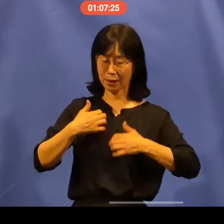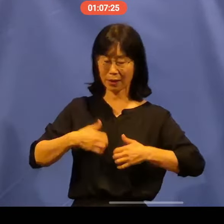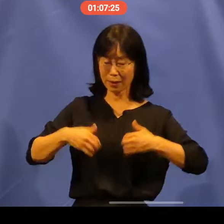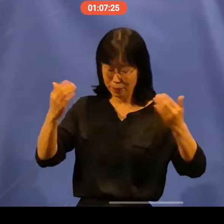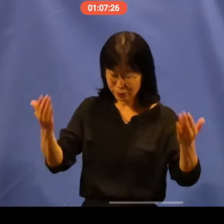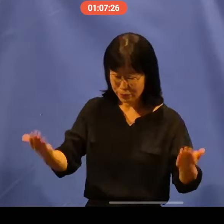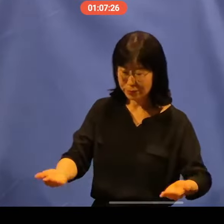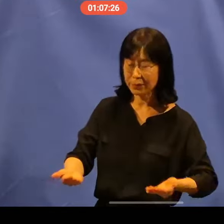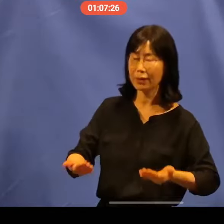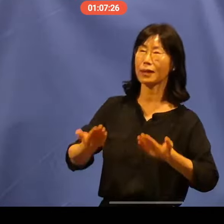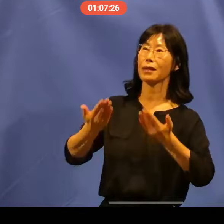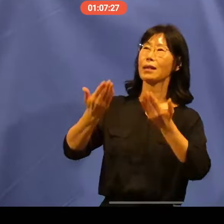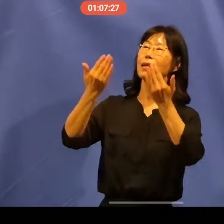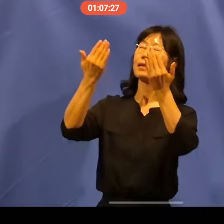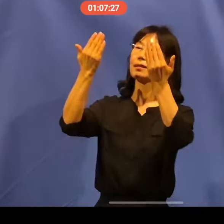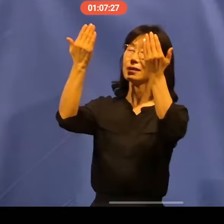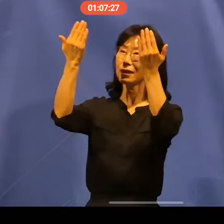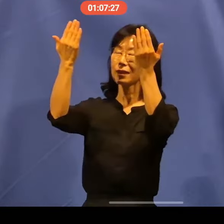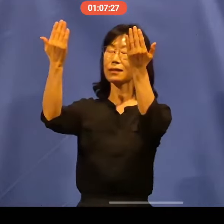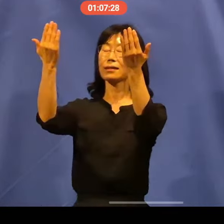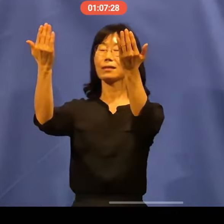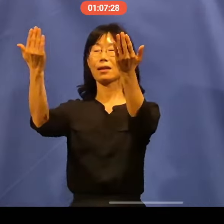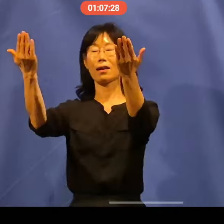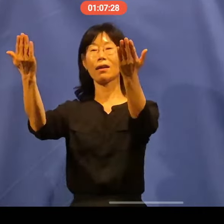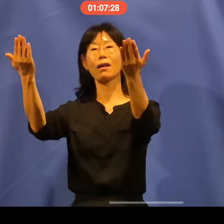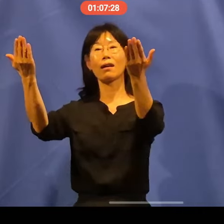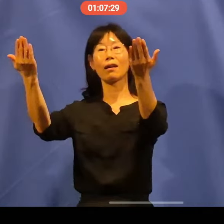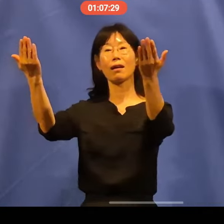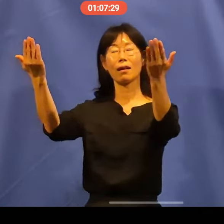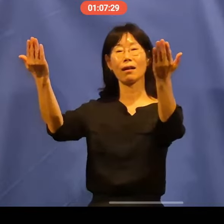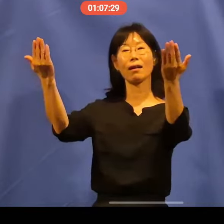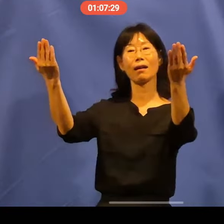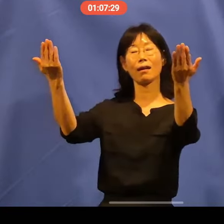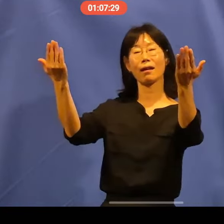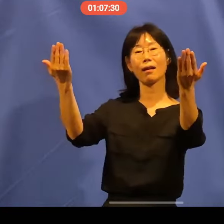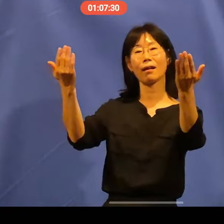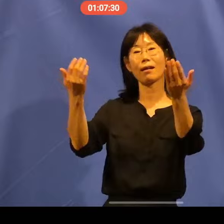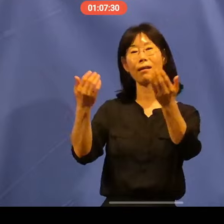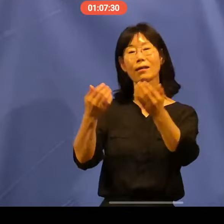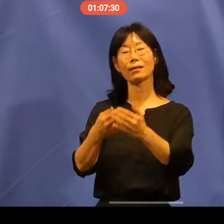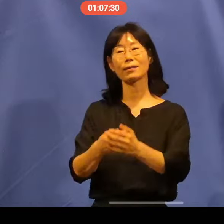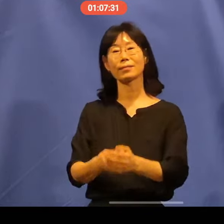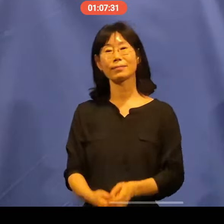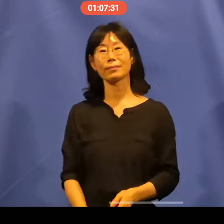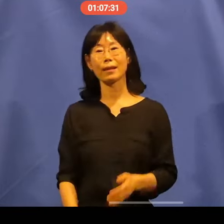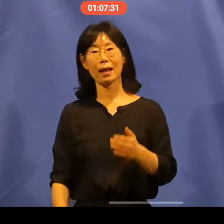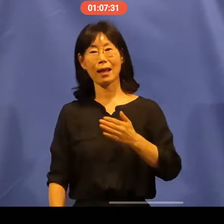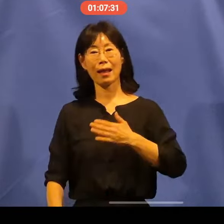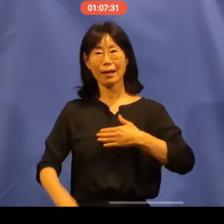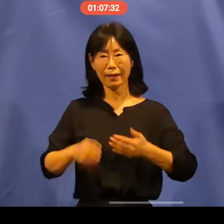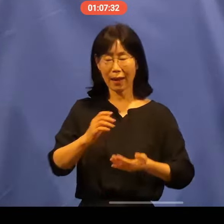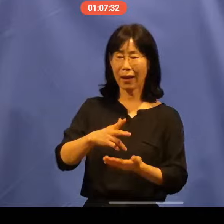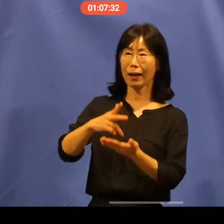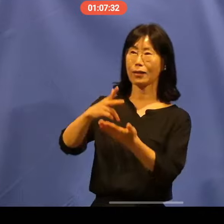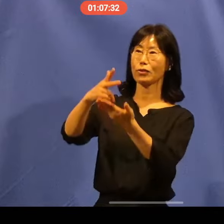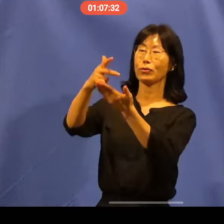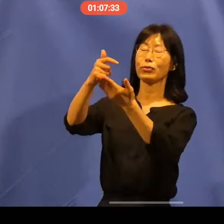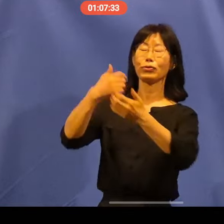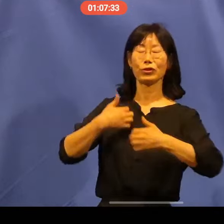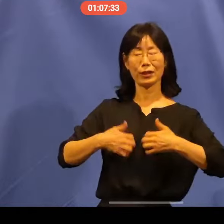주님의 기쁨이 되는 것 나 주님의 기쁨 되기 원하네.